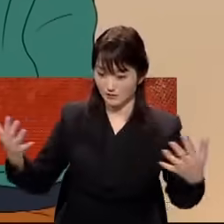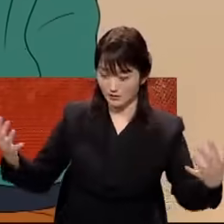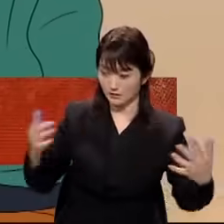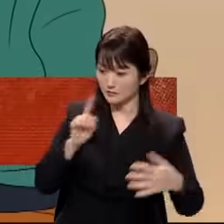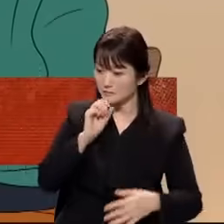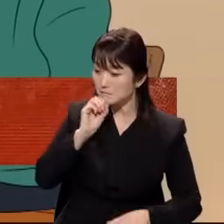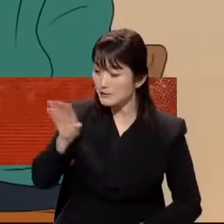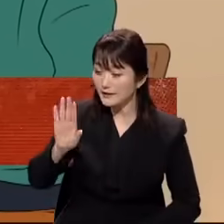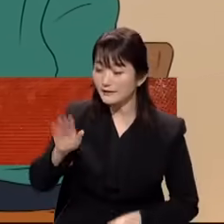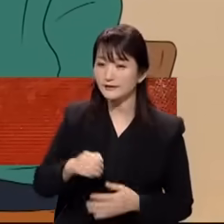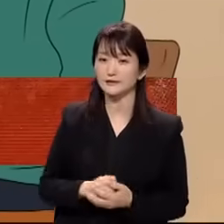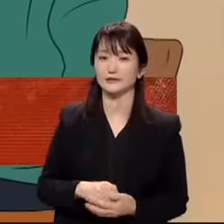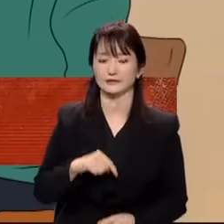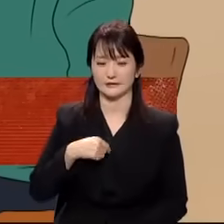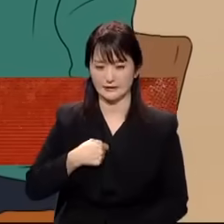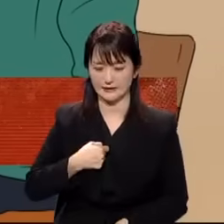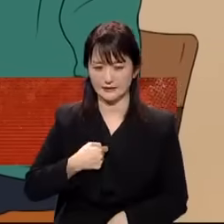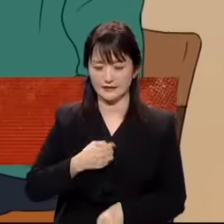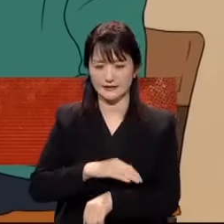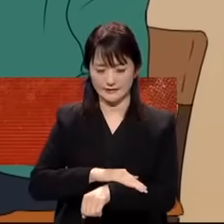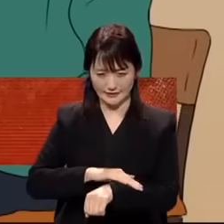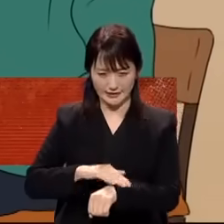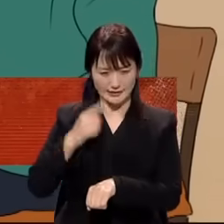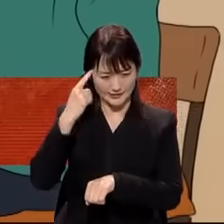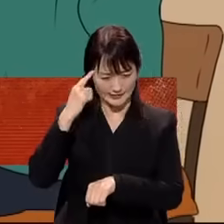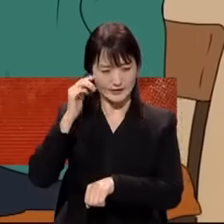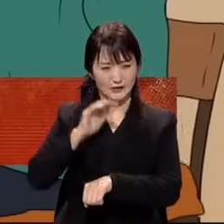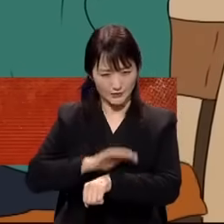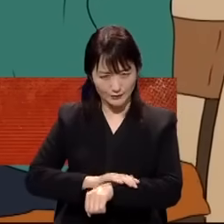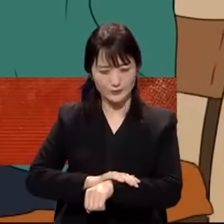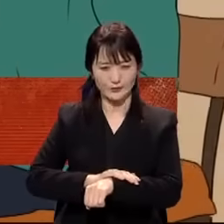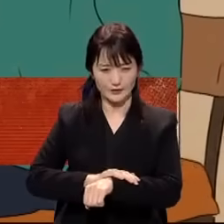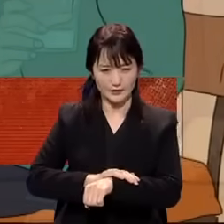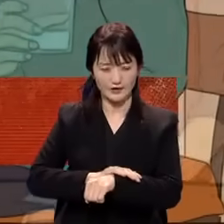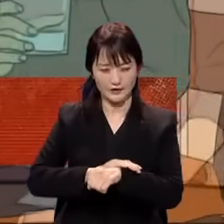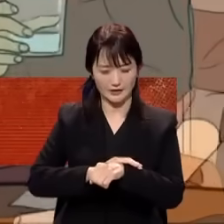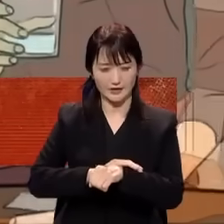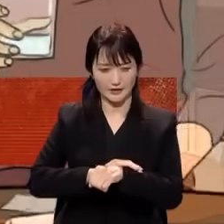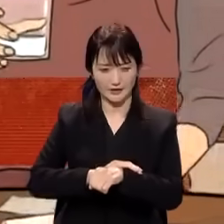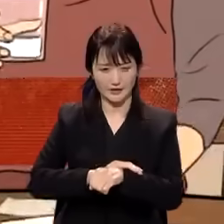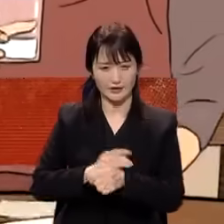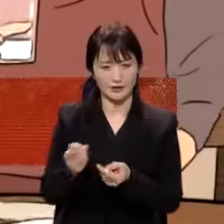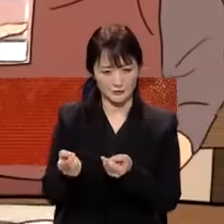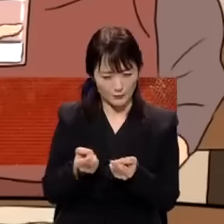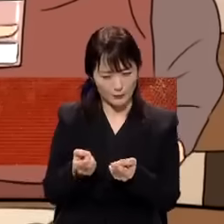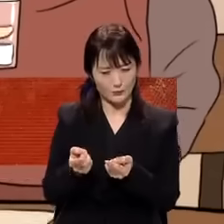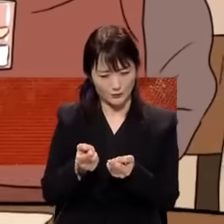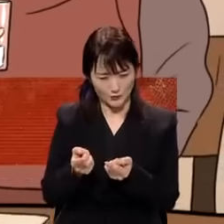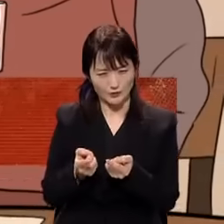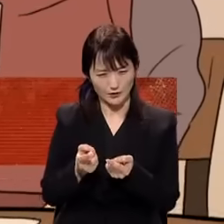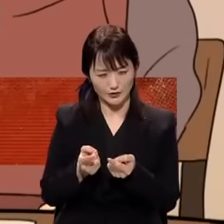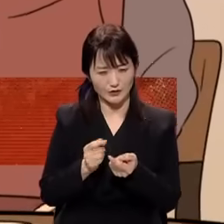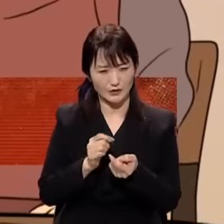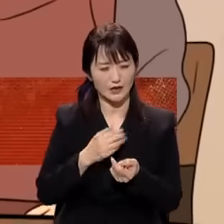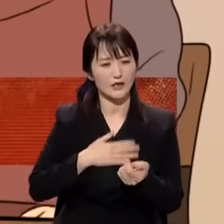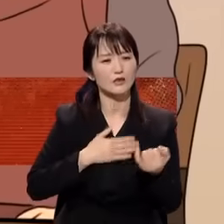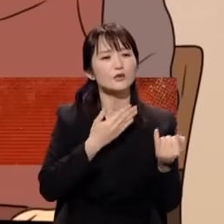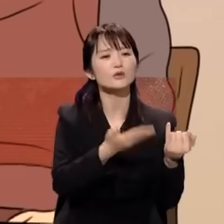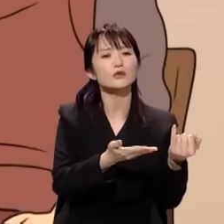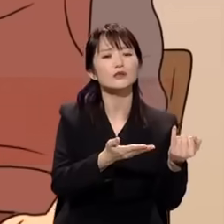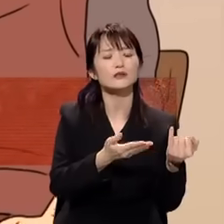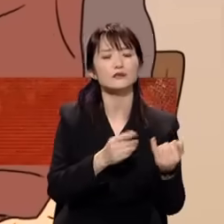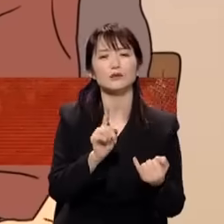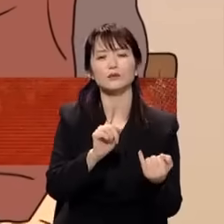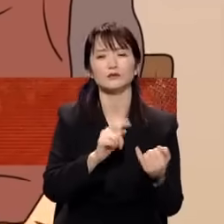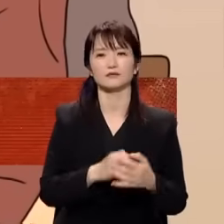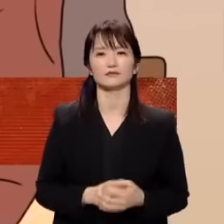아니잖아요. 그럼 자기가 소화를 해가지고 잘 그걸 갖다 부드럽게 이렇게 그 해서 이 그 사이가 좋게끔 해야 되는데 나중에 뭐라